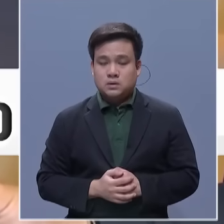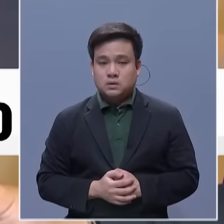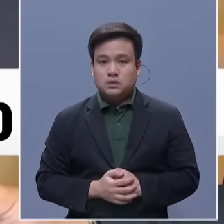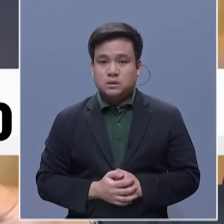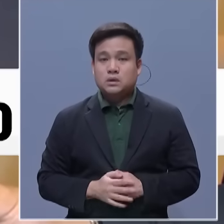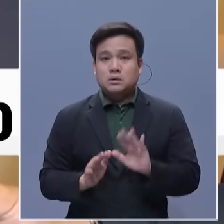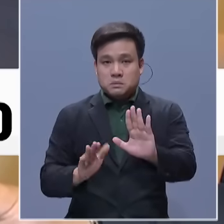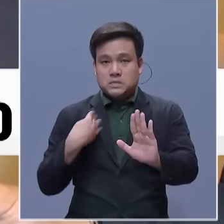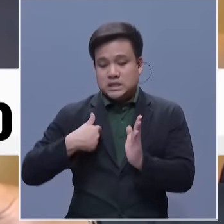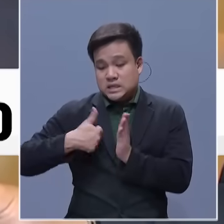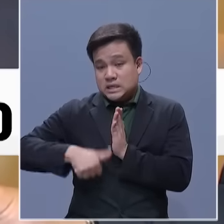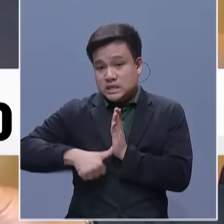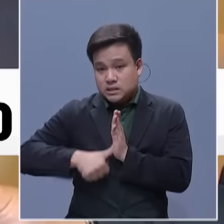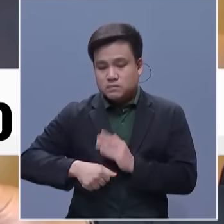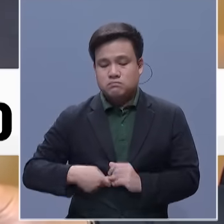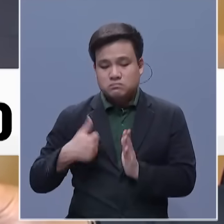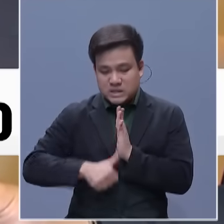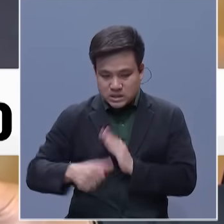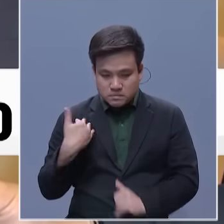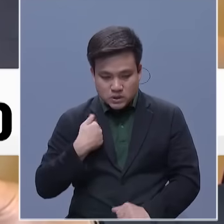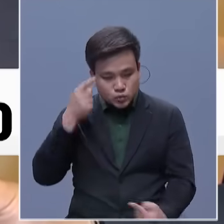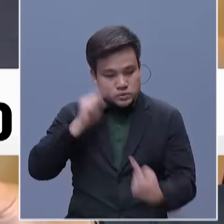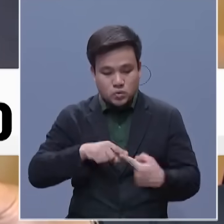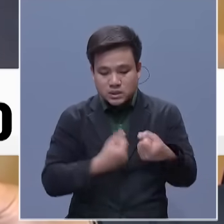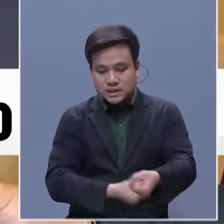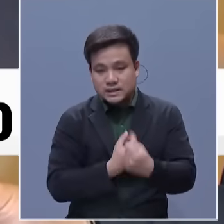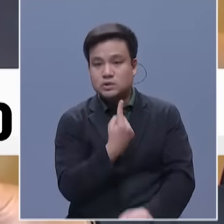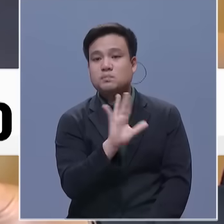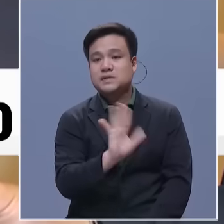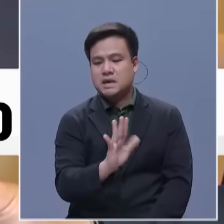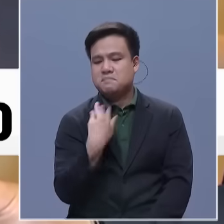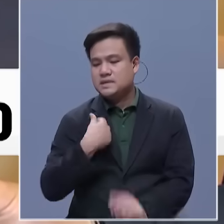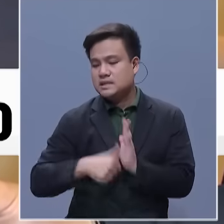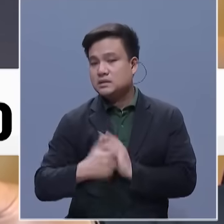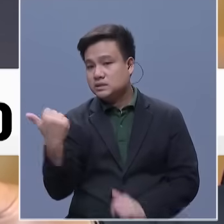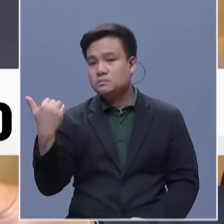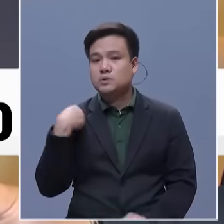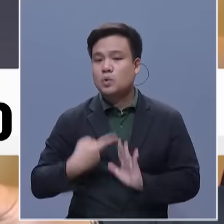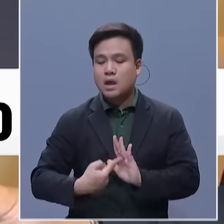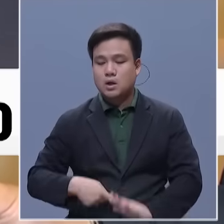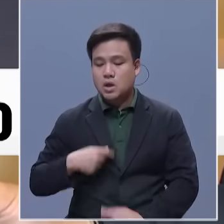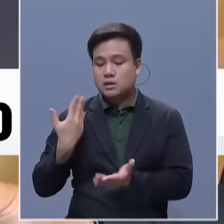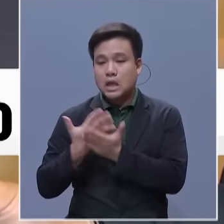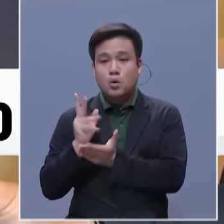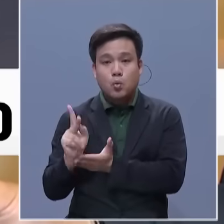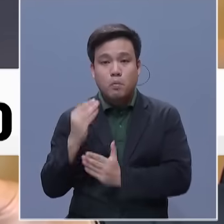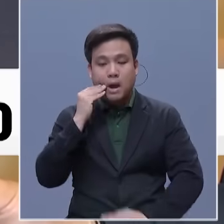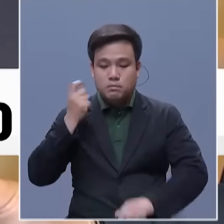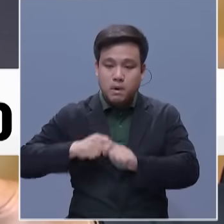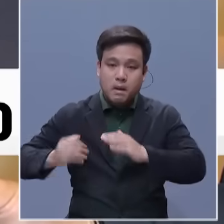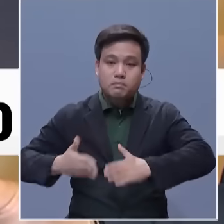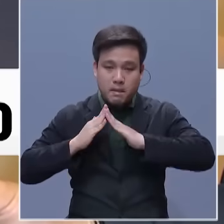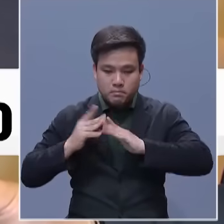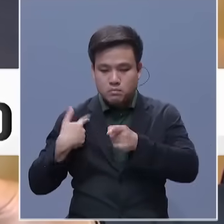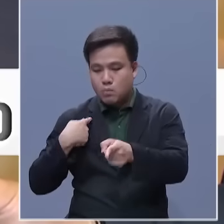เกษตรอย่างเดียวส่วนใหญ่ทุกคนมีภาระหนี้สะสมมาไม่ว่าจะกู้สร้างบ้านหรืออะไรมันก็อยู่ในจำนวน